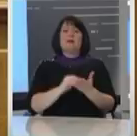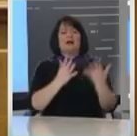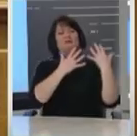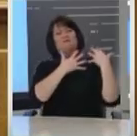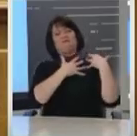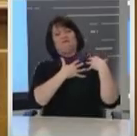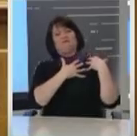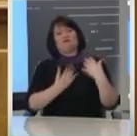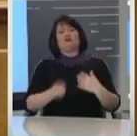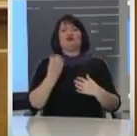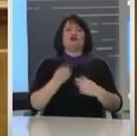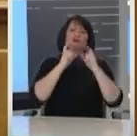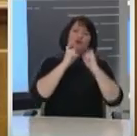υποχρεώσεις.